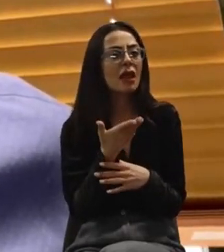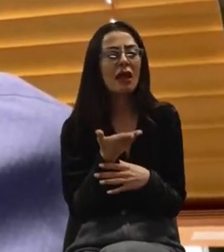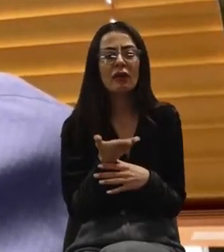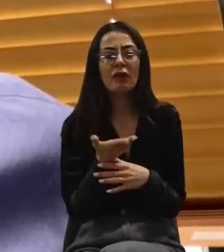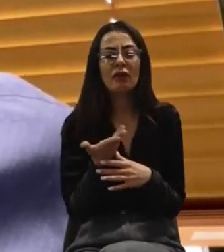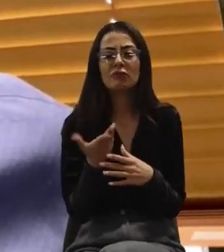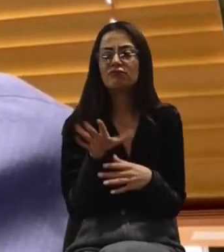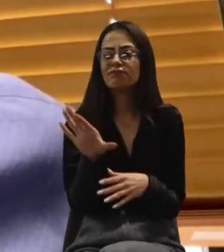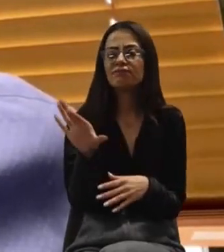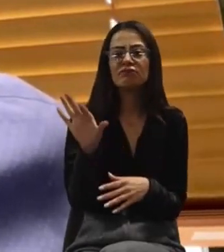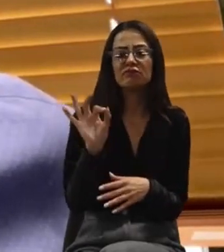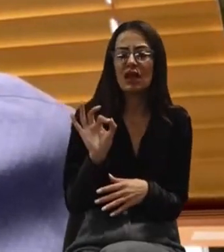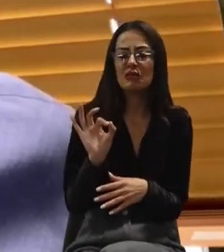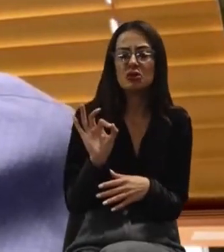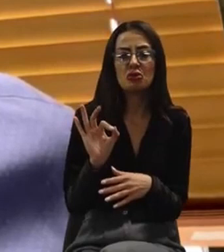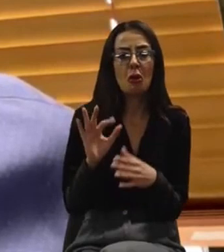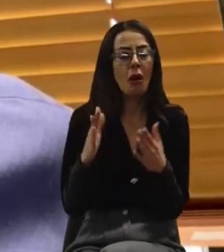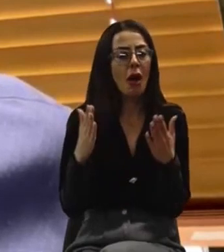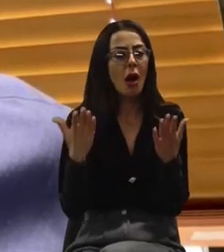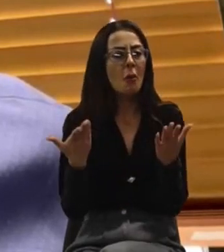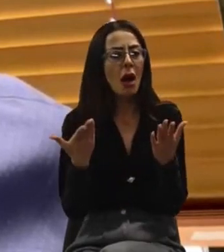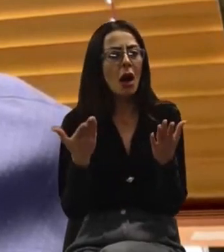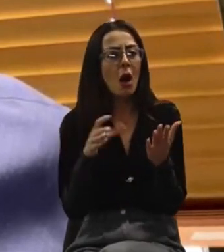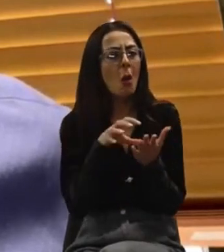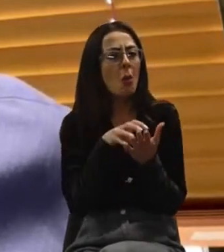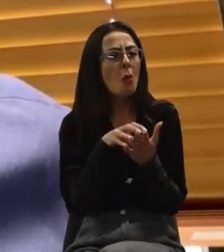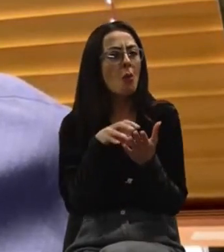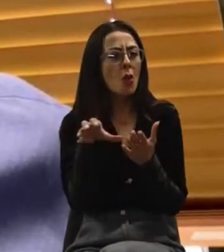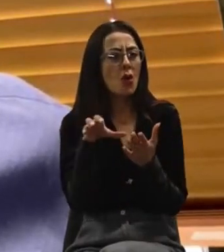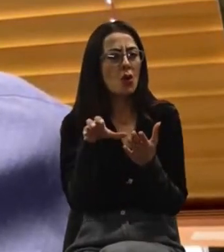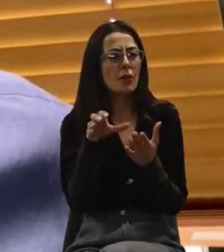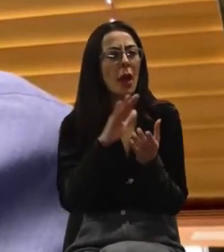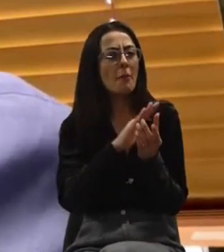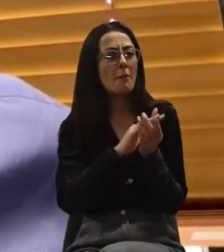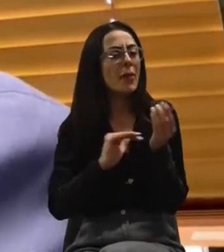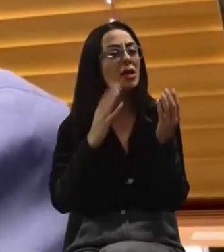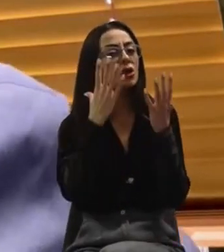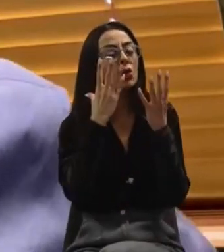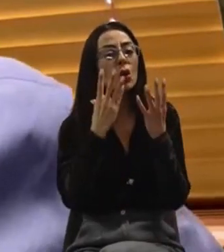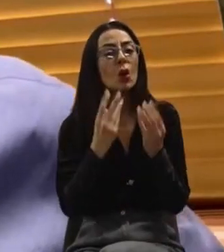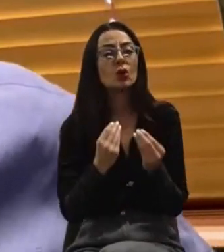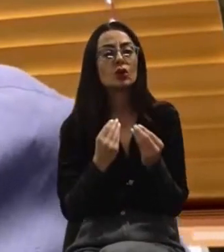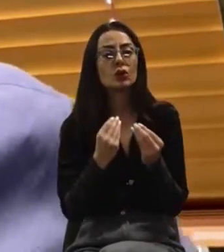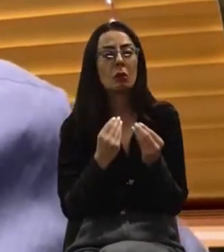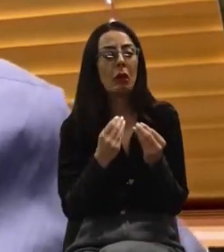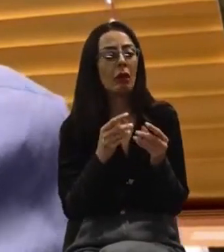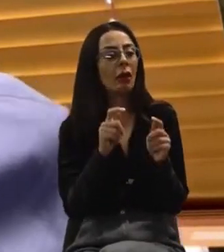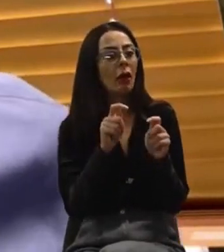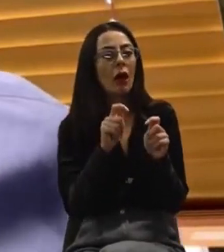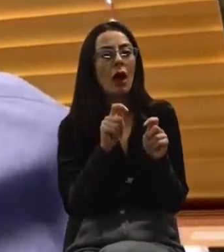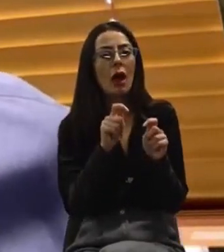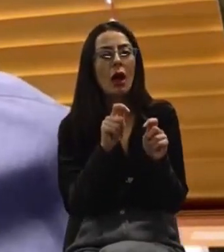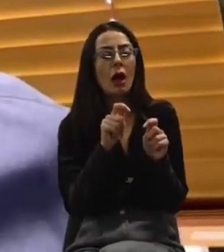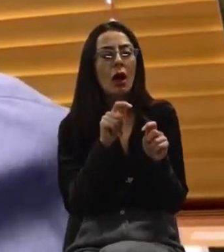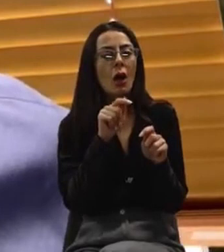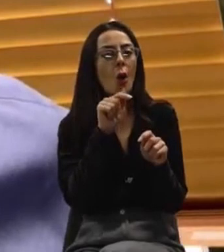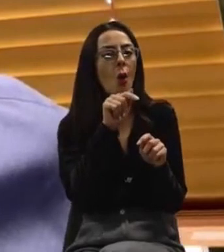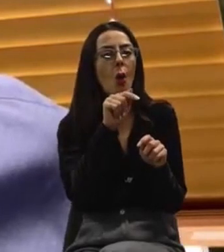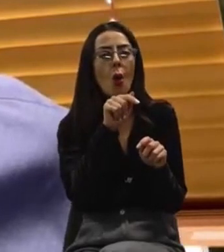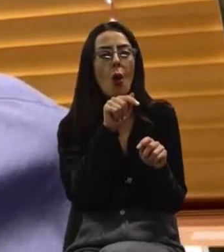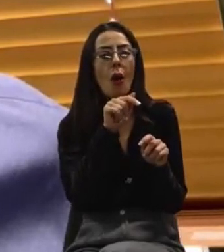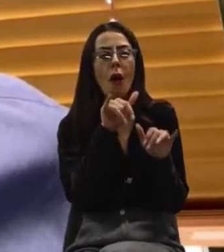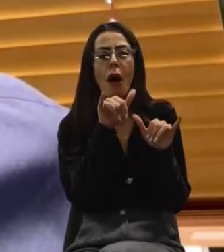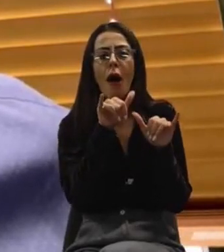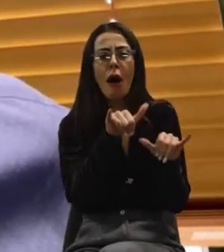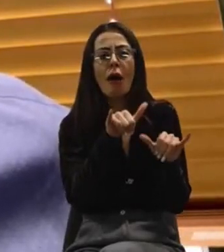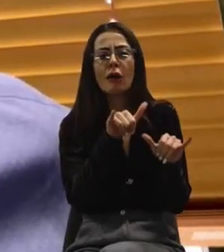seçtiği meslekteki ya da bölümdeki insanları mezun olduğu zaman yaptığı işleri tam olarak onu bile bilmiyorsunuz bu